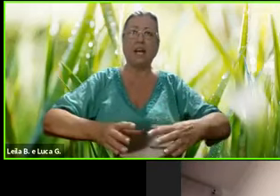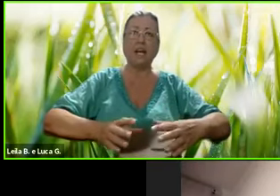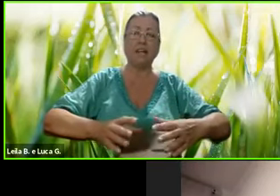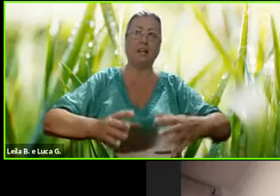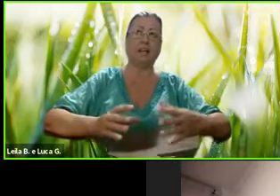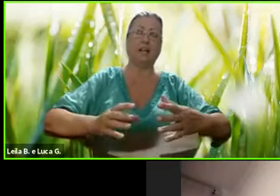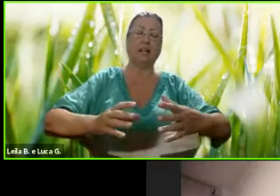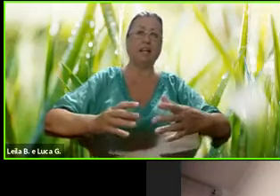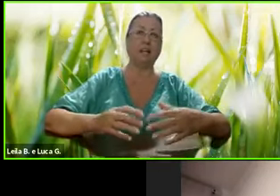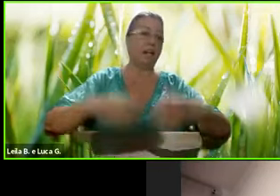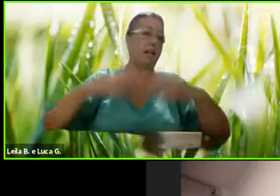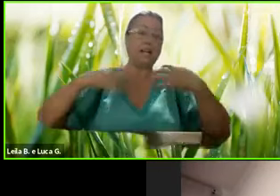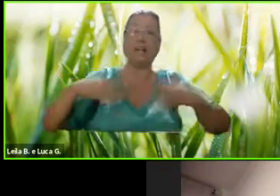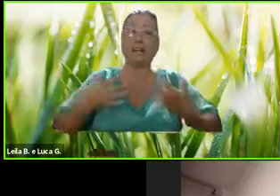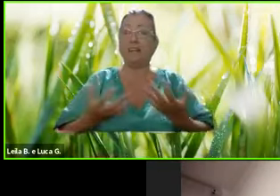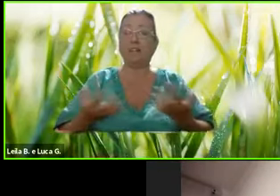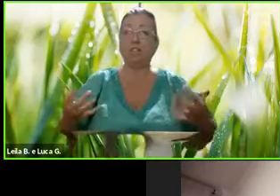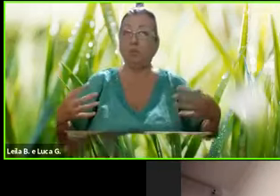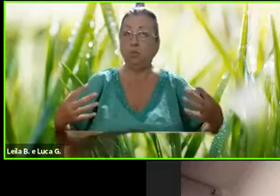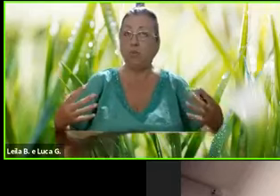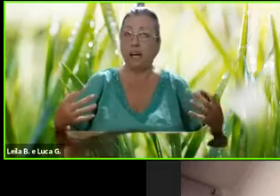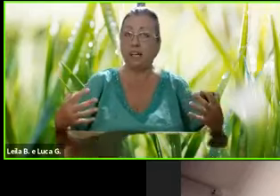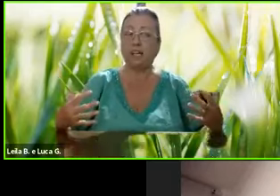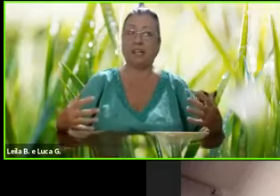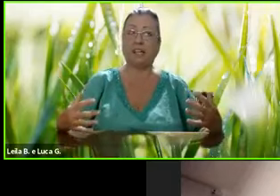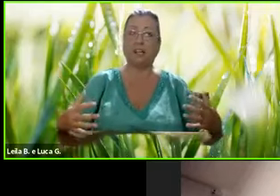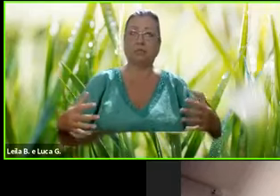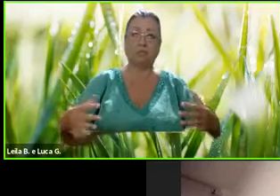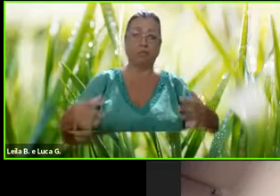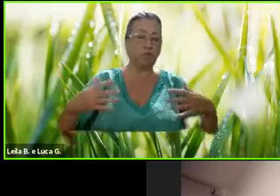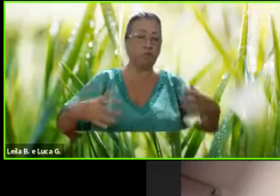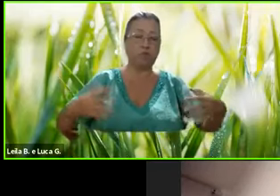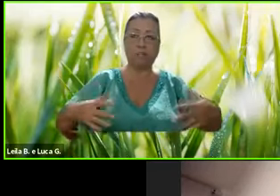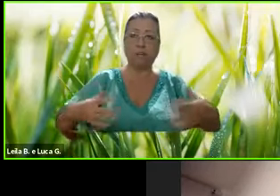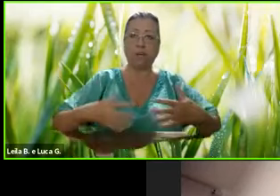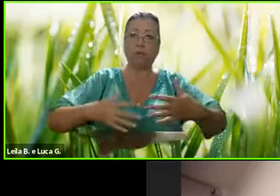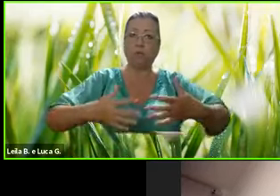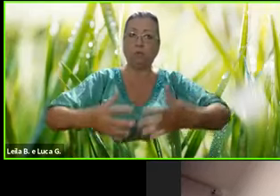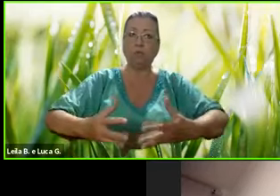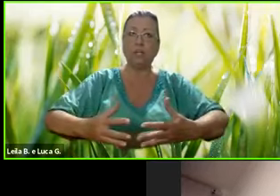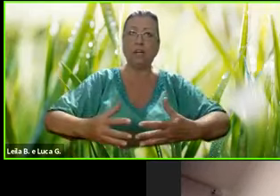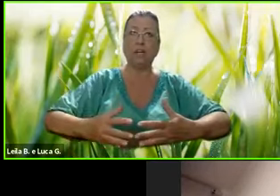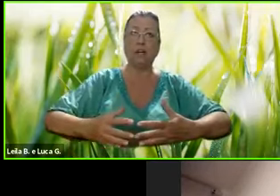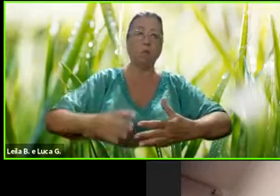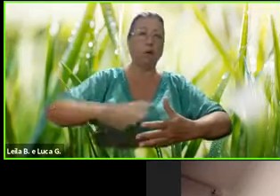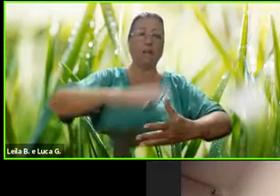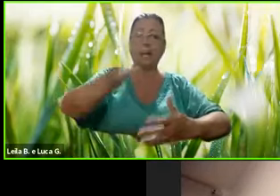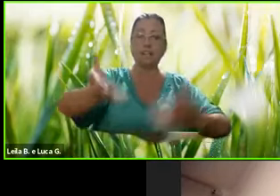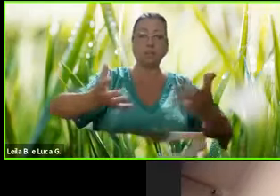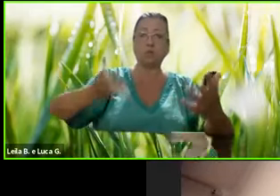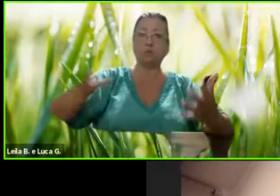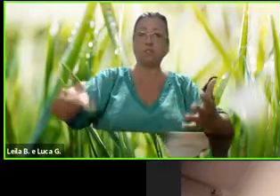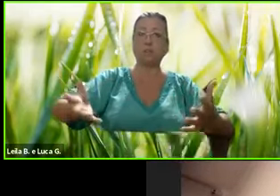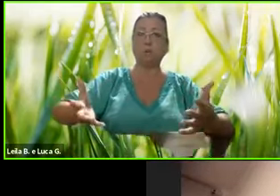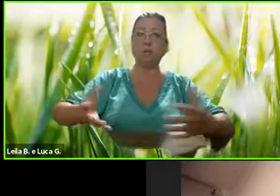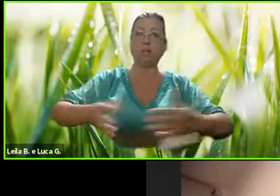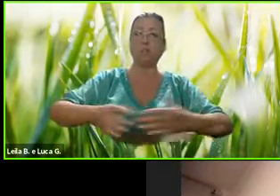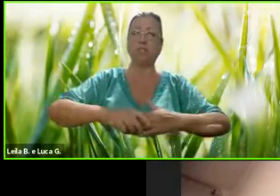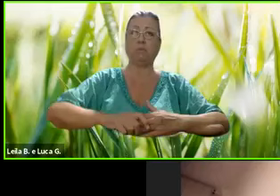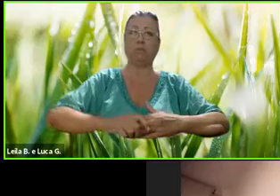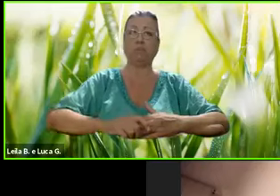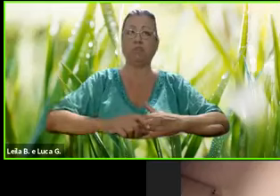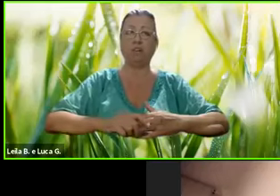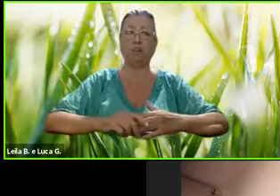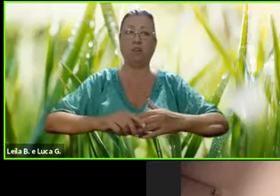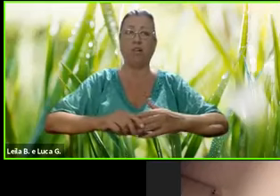incredibile e è dentro di noi anche, funziona pure con noi. Adesso, in questo momento